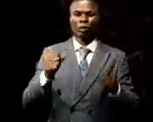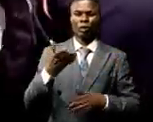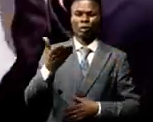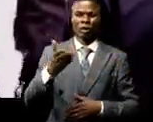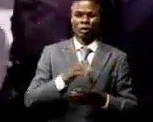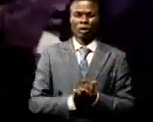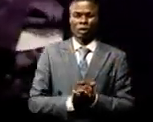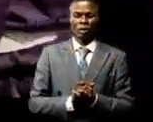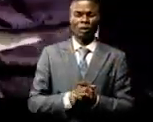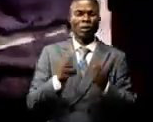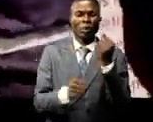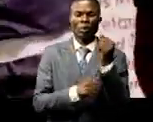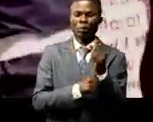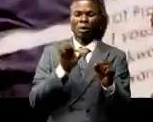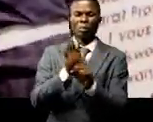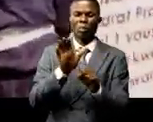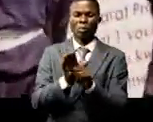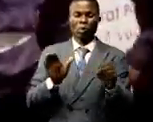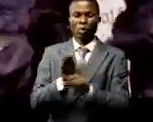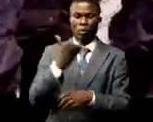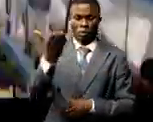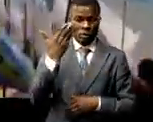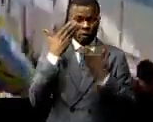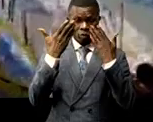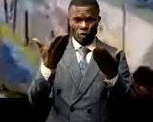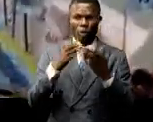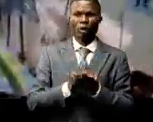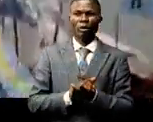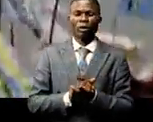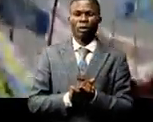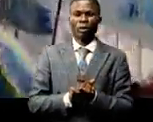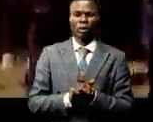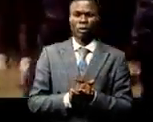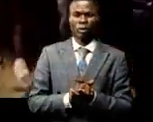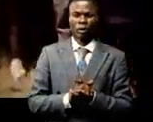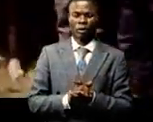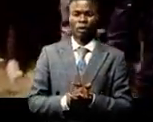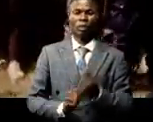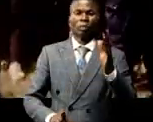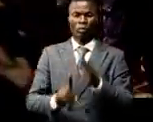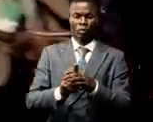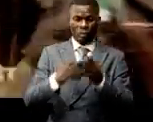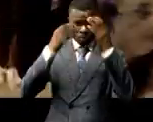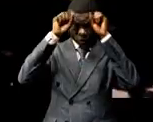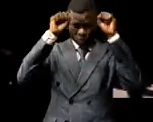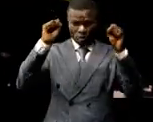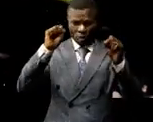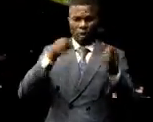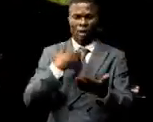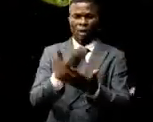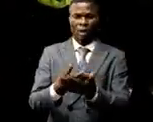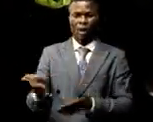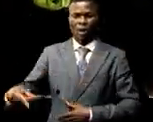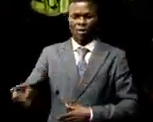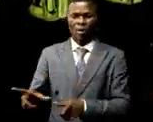La mobilisation était prévisible au regard des attentes. L'annonce de l'arrivée du président de la République au Lualaba a traversé